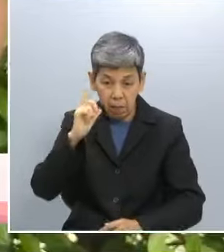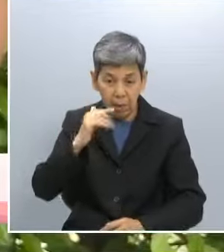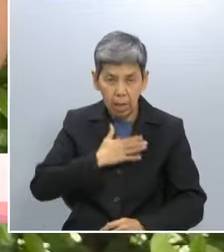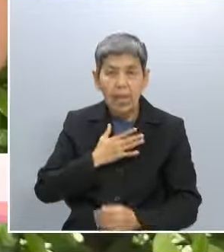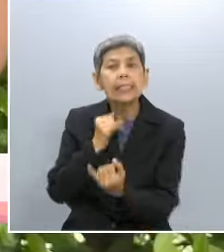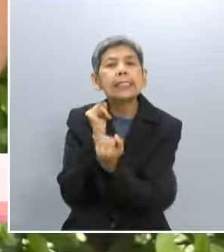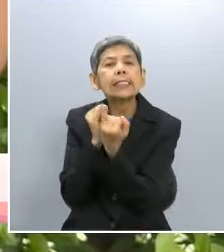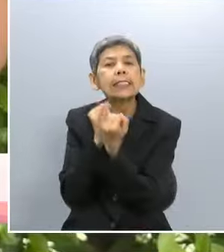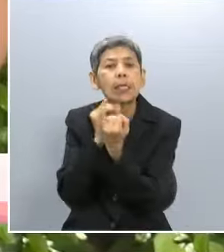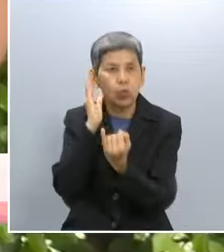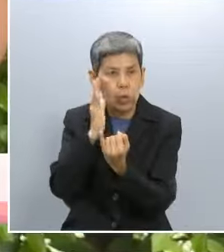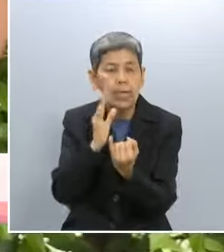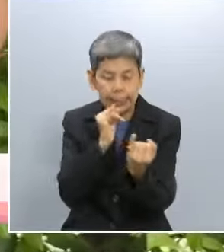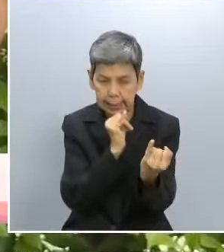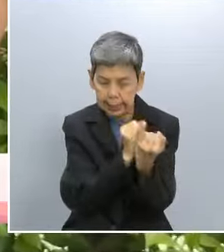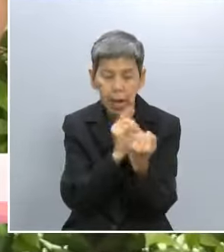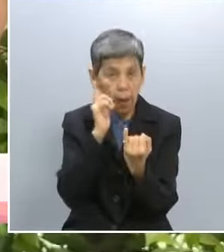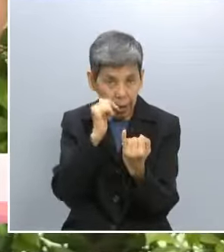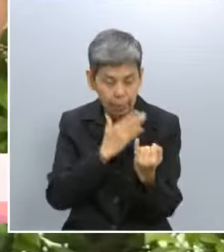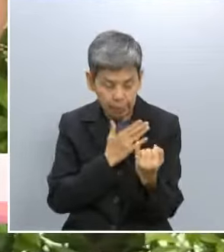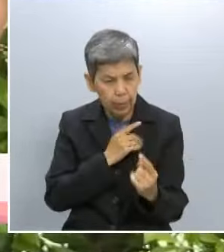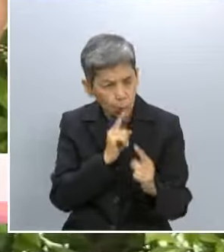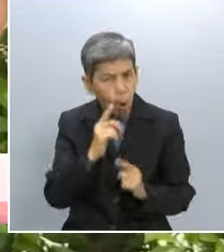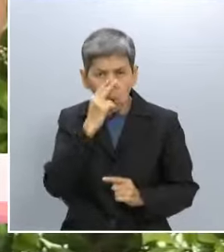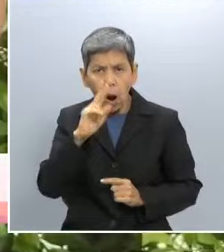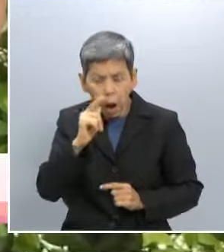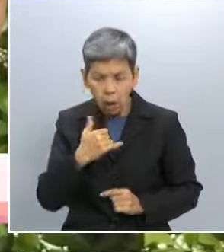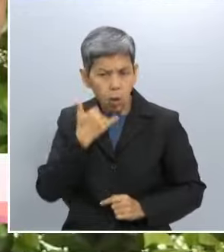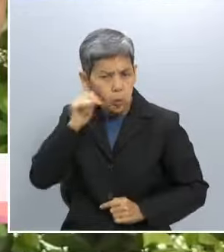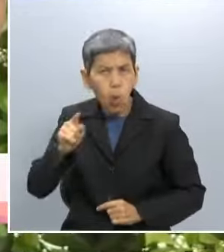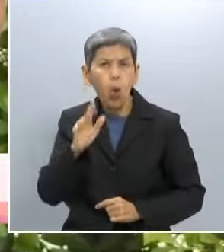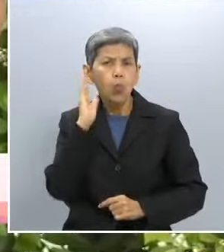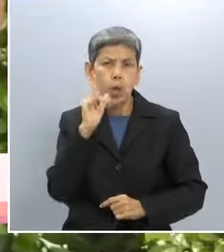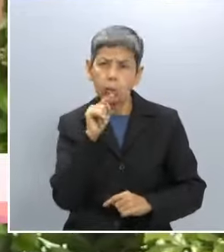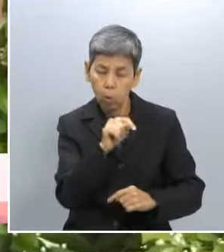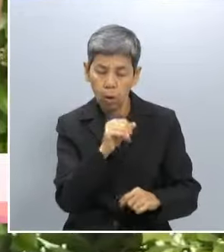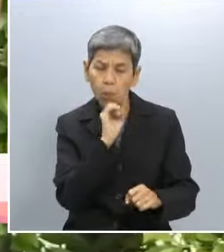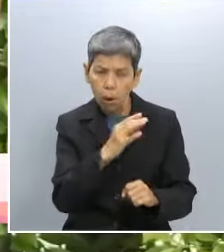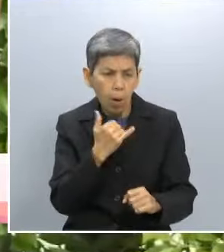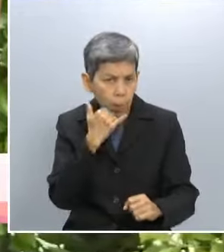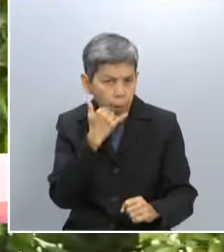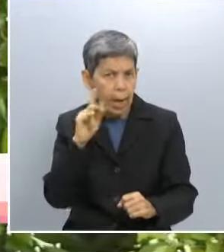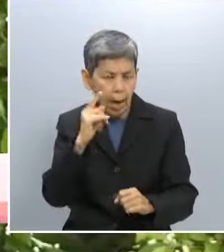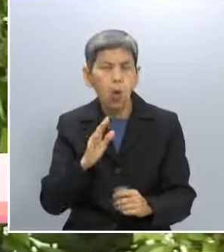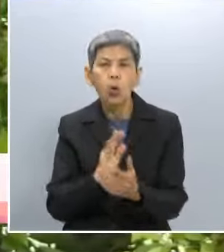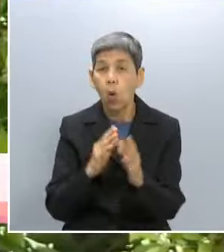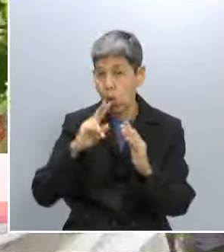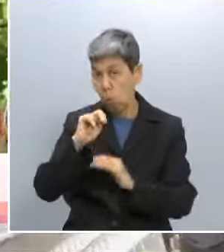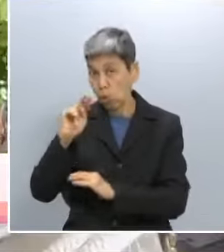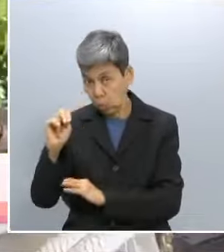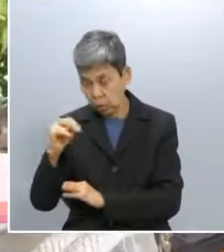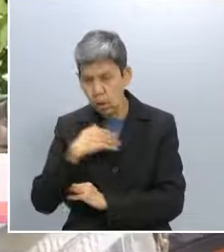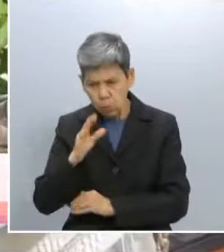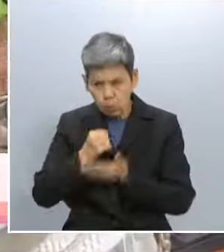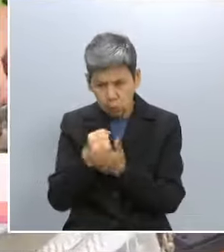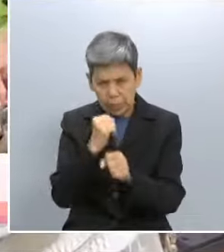นิทกับทางทอยแล้วก็นุ่นมากครับหลังจากที่รู้ข่าวตนเองเนี่ยรีบโทรหาทอยนะครับและมีการประสานนักข่าวประจำจังหวัดนนทบุรีให้ช่วย